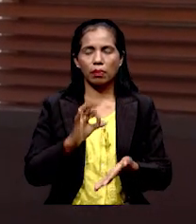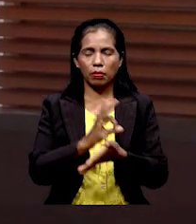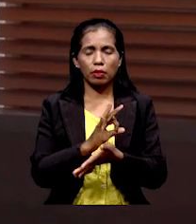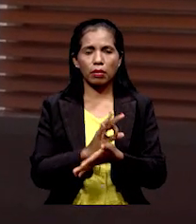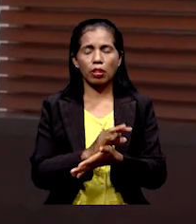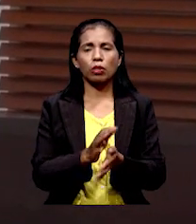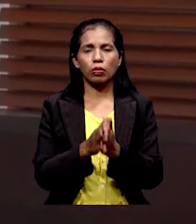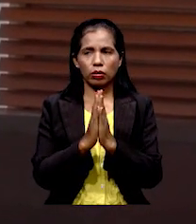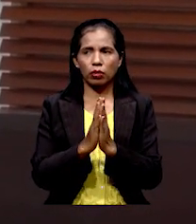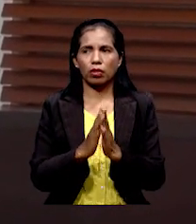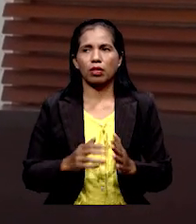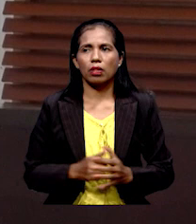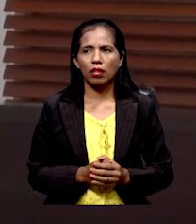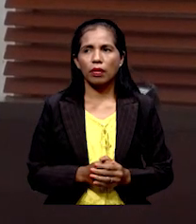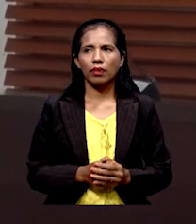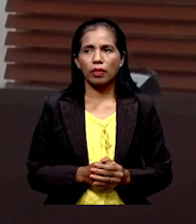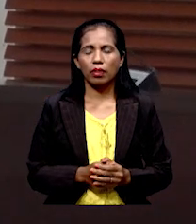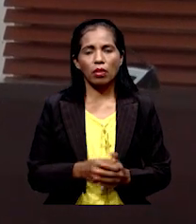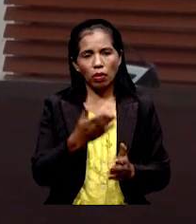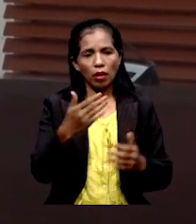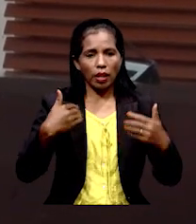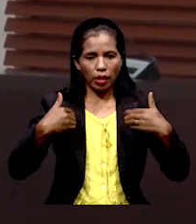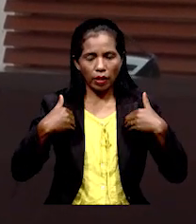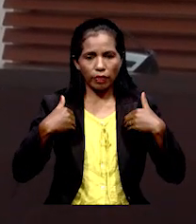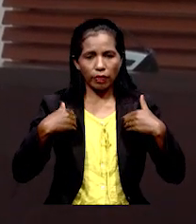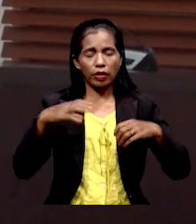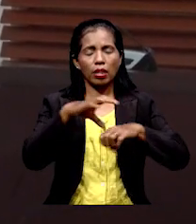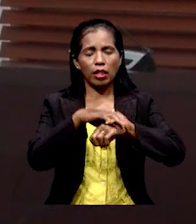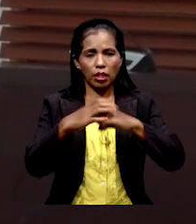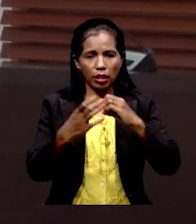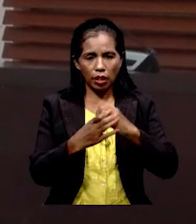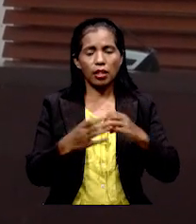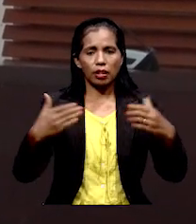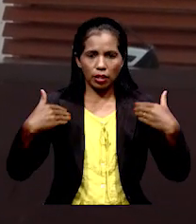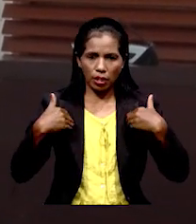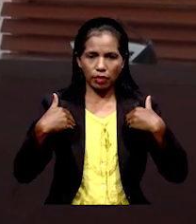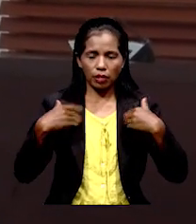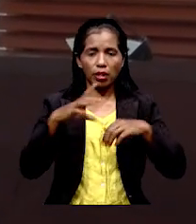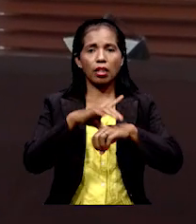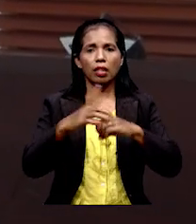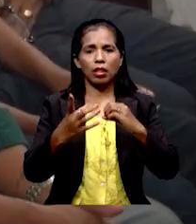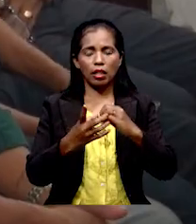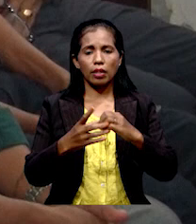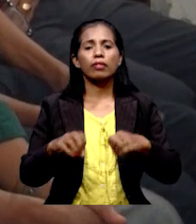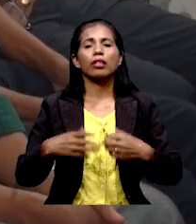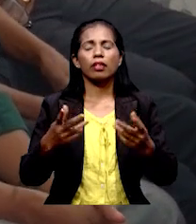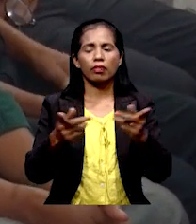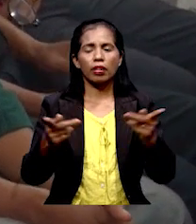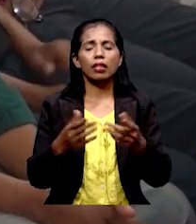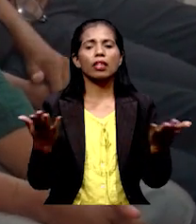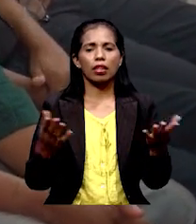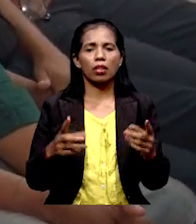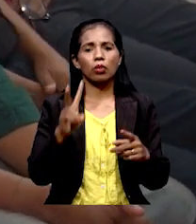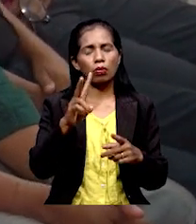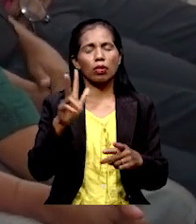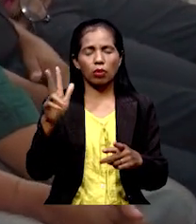ya, yang khusus kata itu buat diharai, rai kari, rai itu buat diharai, rai hira, ruwah tol, buat